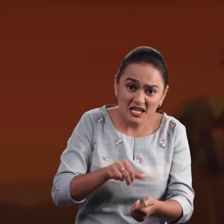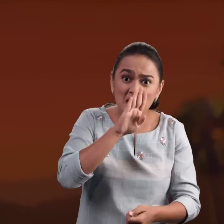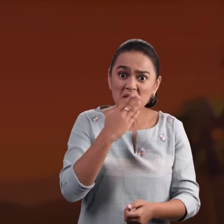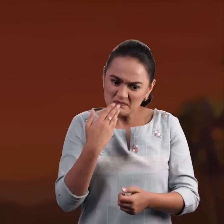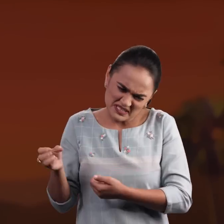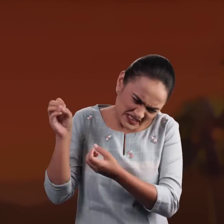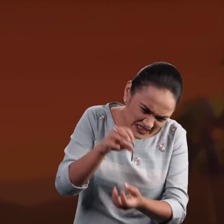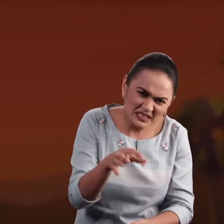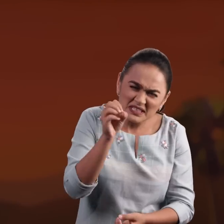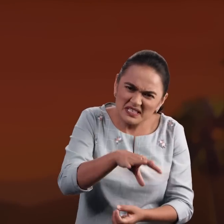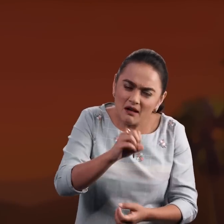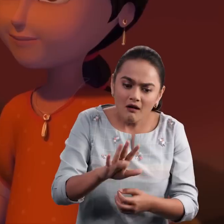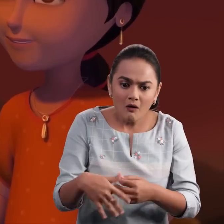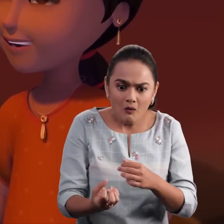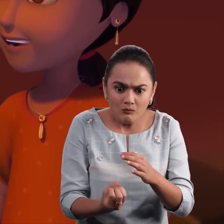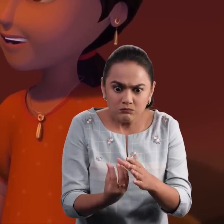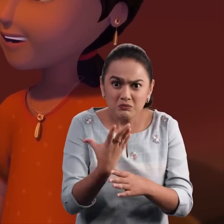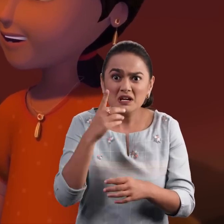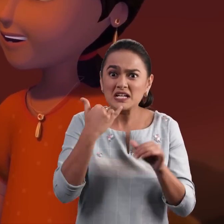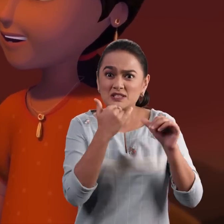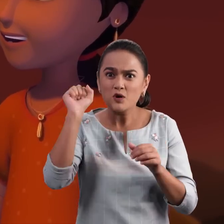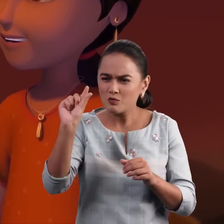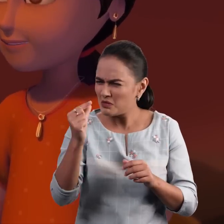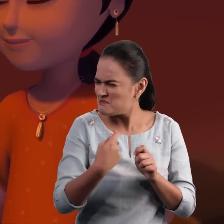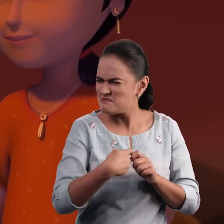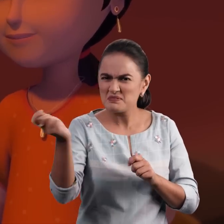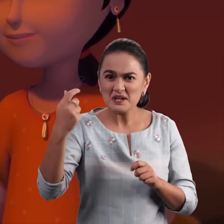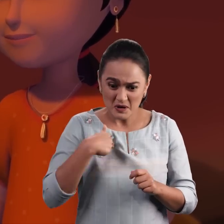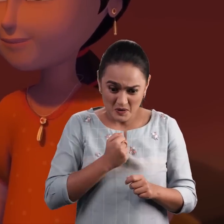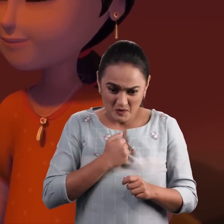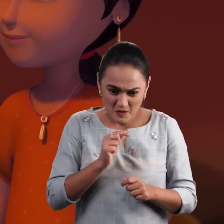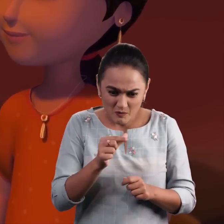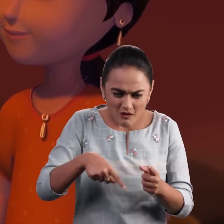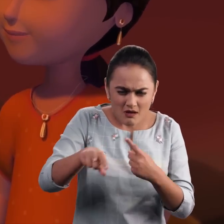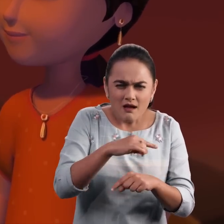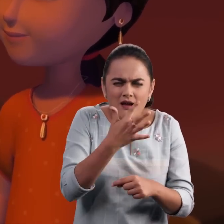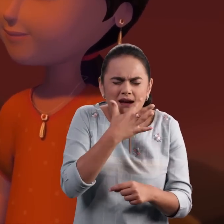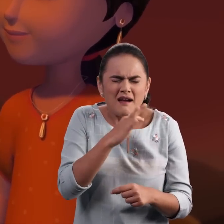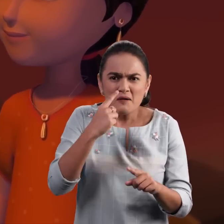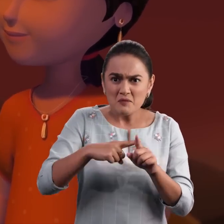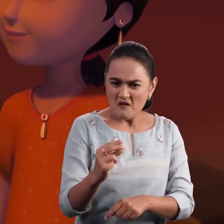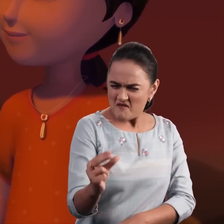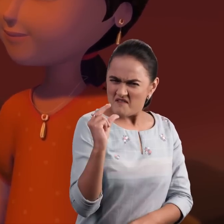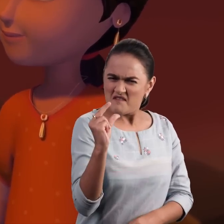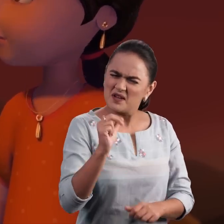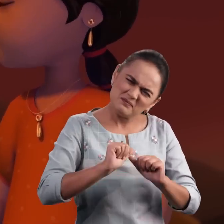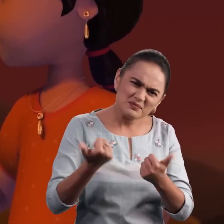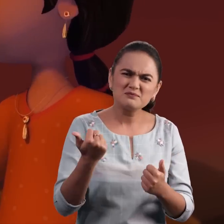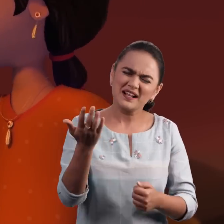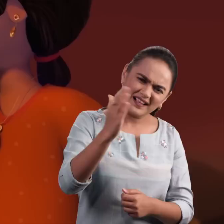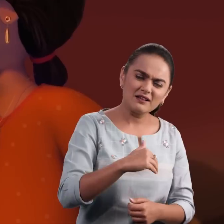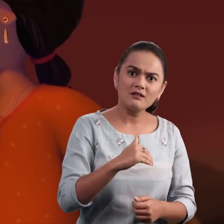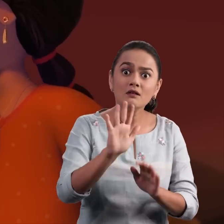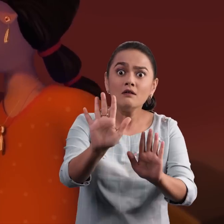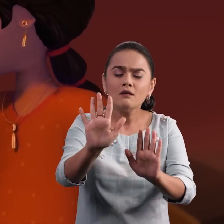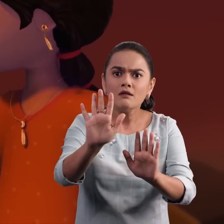और माखन से सींचेंगे। तब तो कृष्ण की मोतियों से हमारे मोती कहीं अधिक सुंदर और बड़े उगेंगे। आओ,